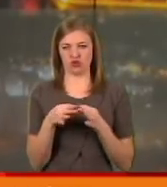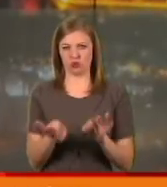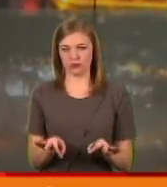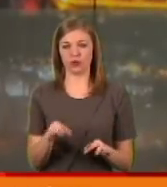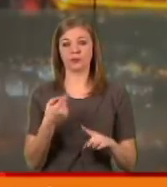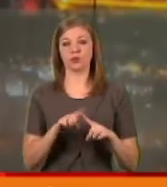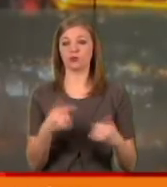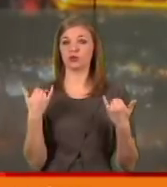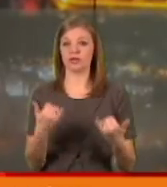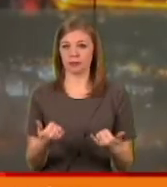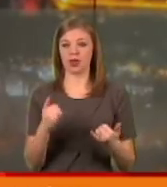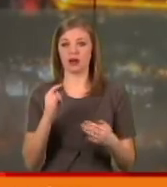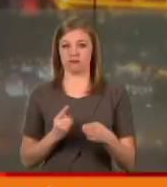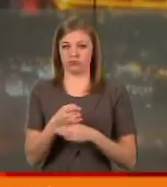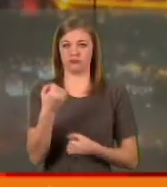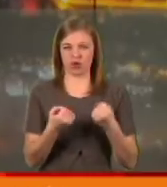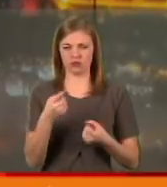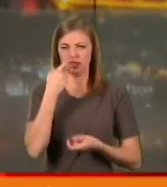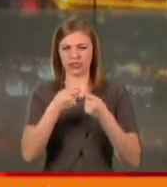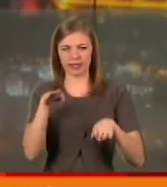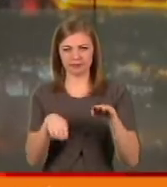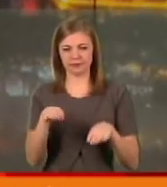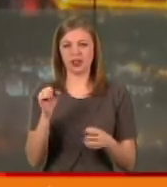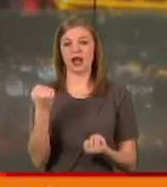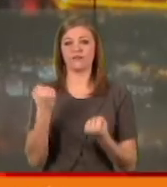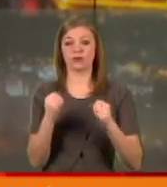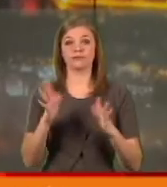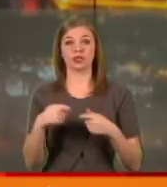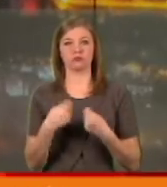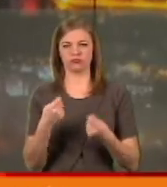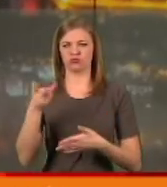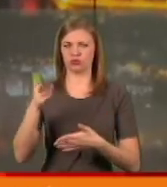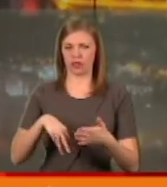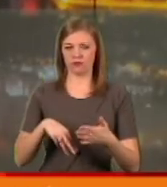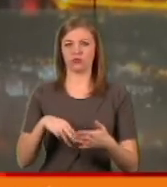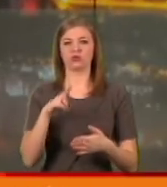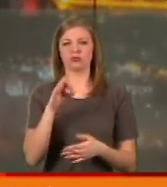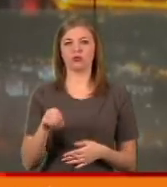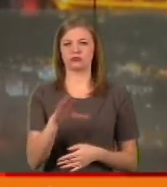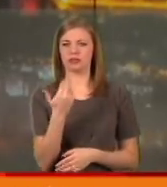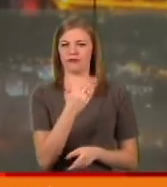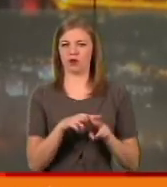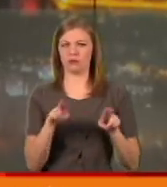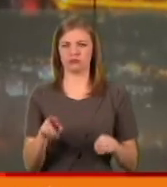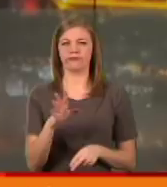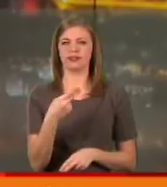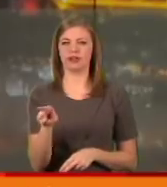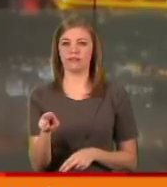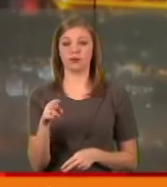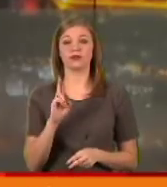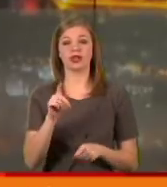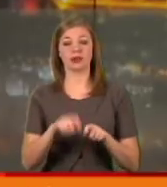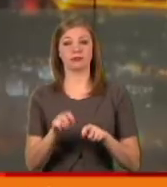дозволено. Тож тепер заїжджі машини ретельно зважують, а водіїв у разі порушення штрафують по європейському у євро.